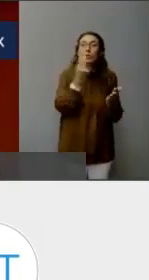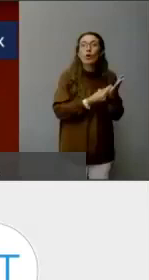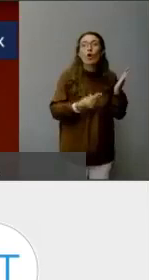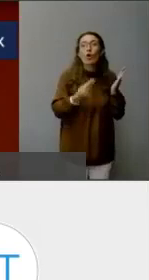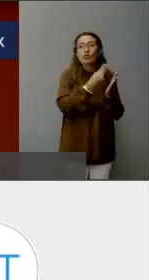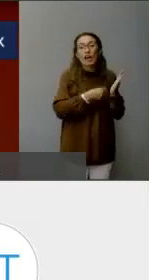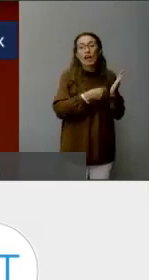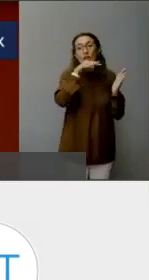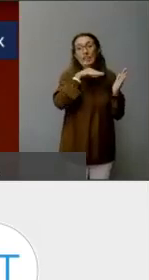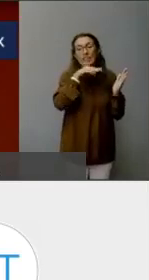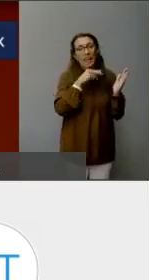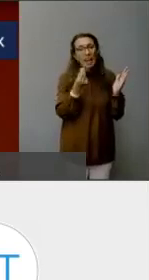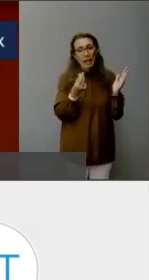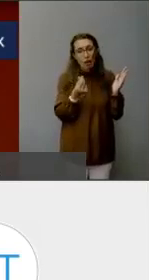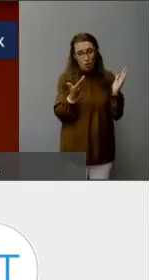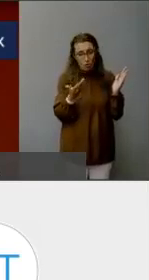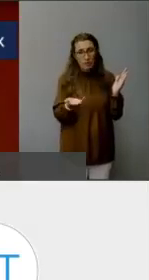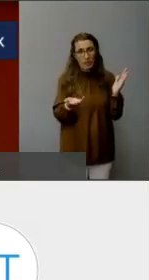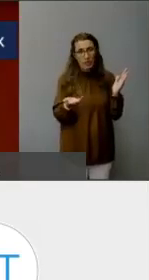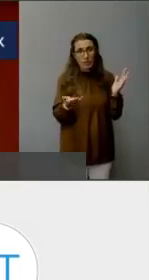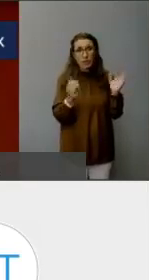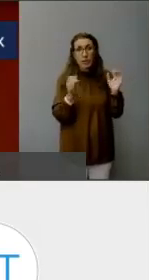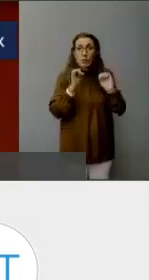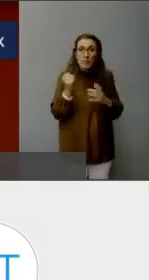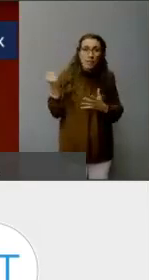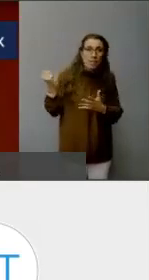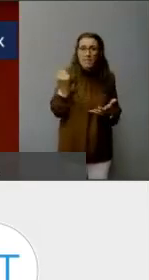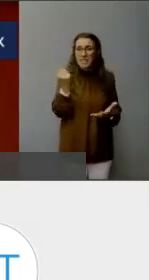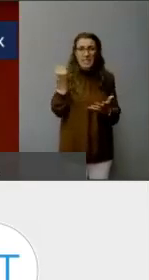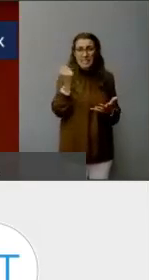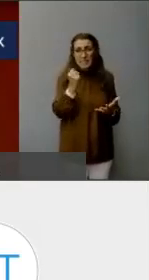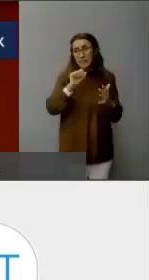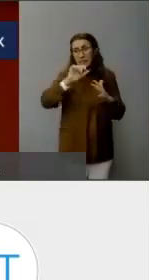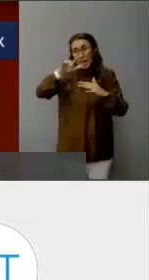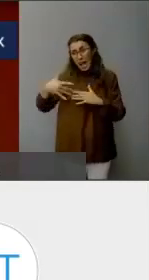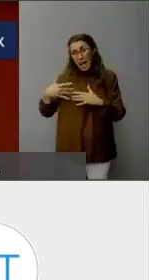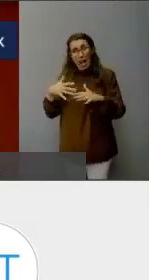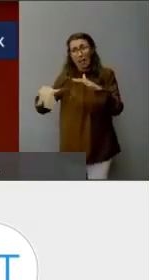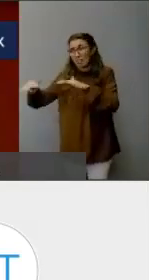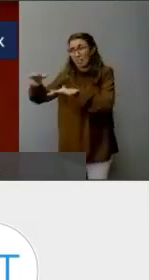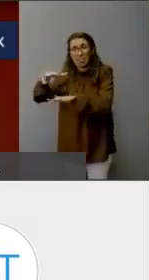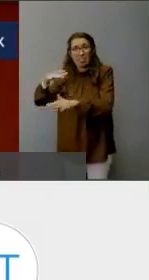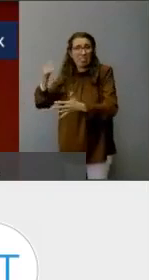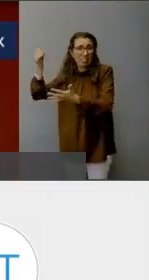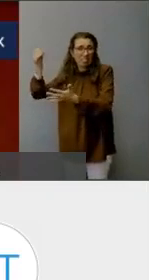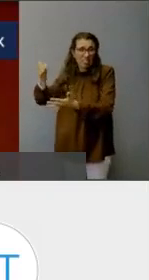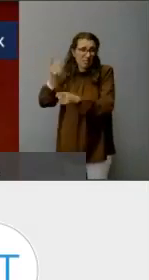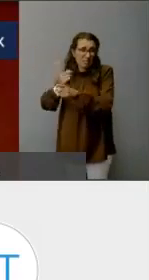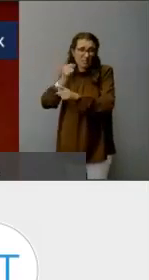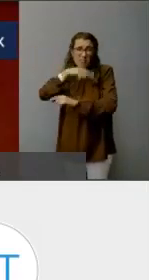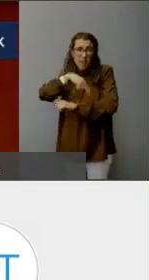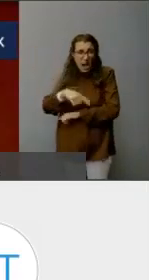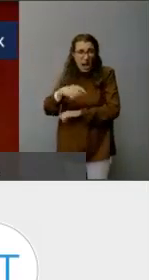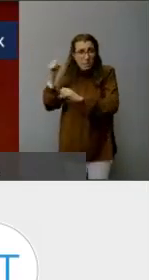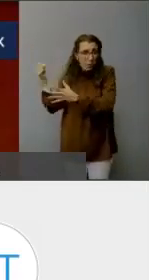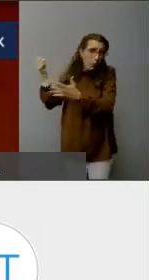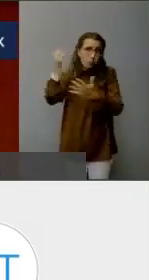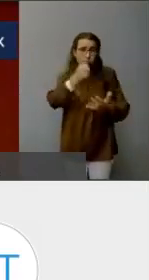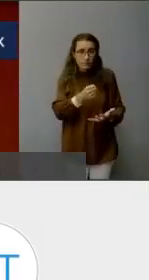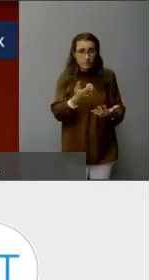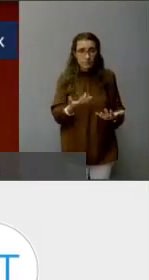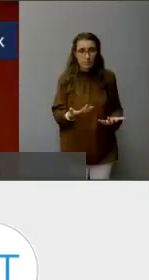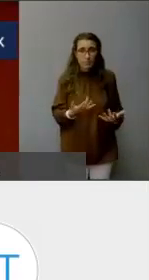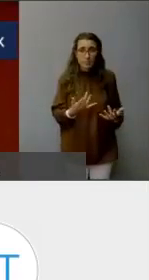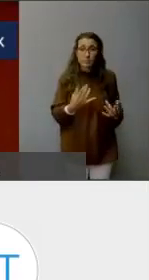riportando in quel contesto finanziamenti che sono altrove e magari malriposti ci chiediamo anche se